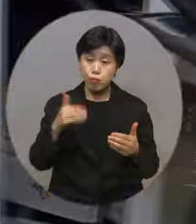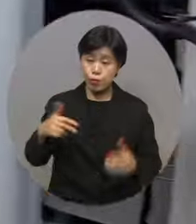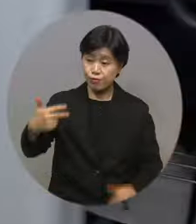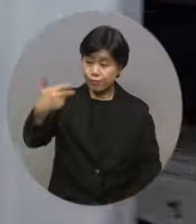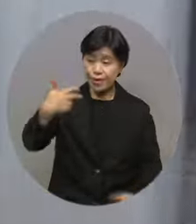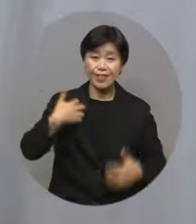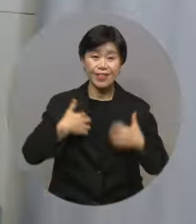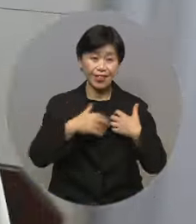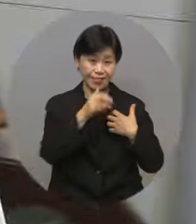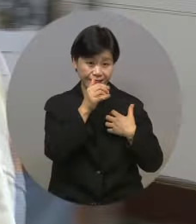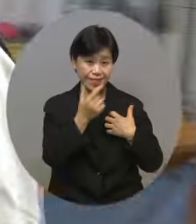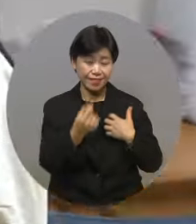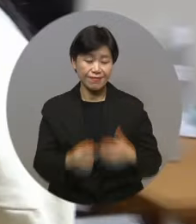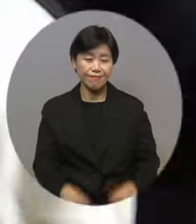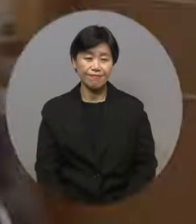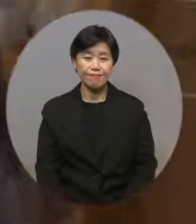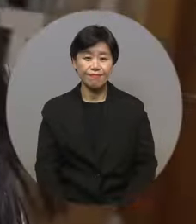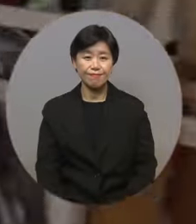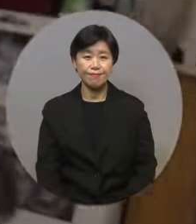같아요.